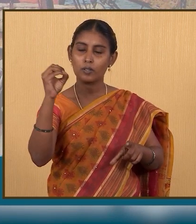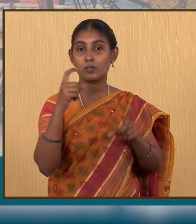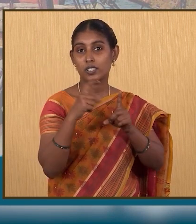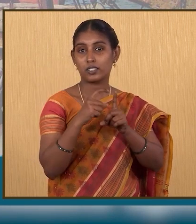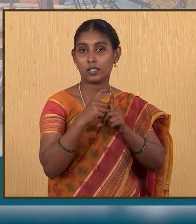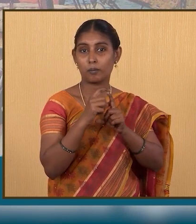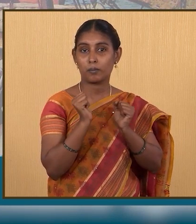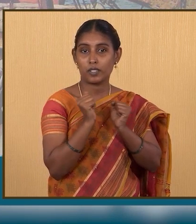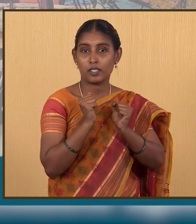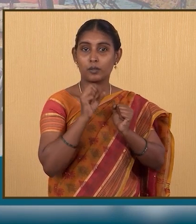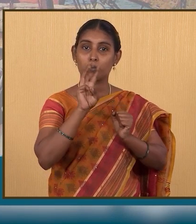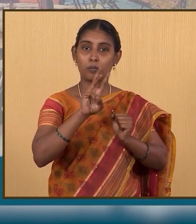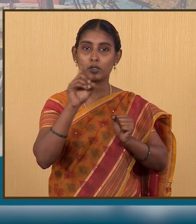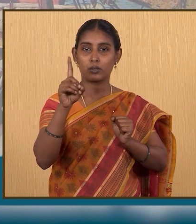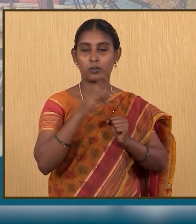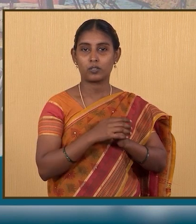1600